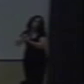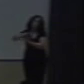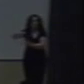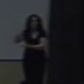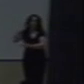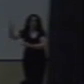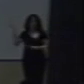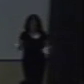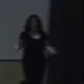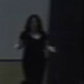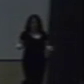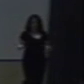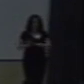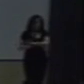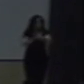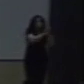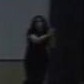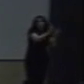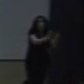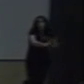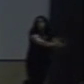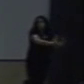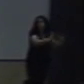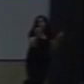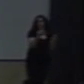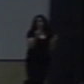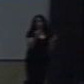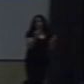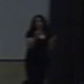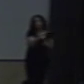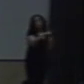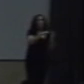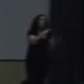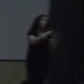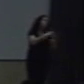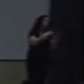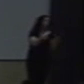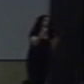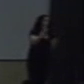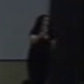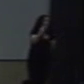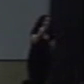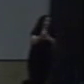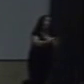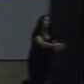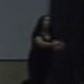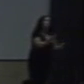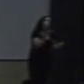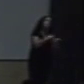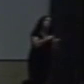important. Una altra cosa, ja em direu, bueno, els mitjans tradicionals també estem desprotegits a vegades, és